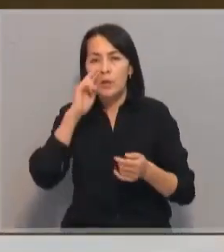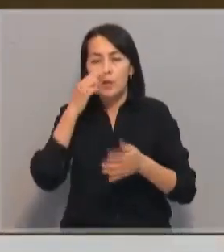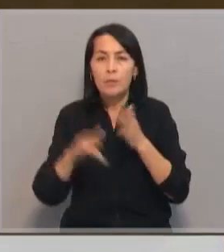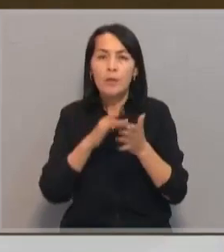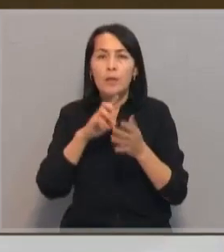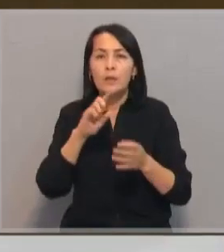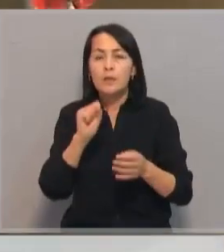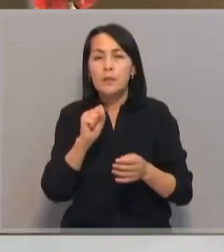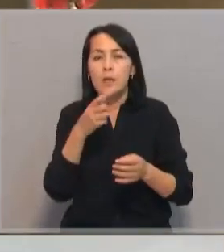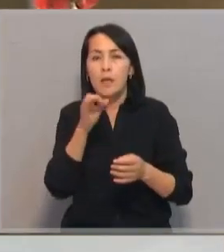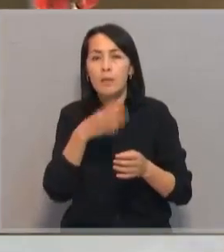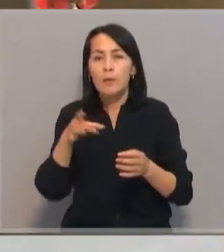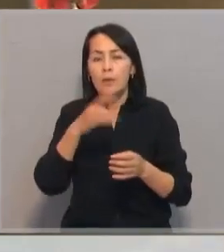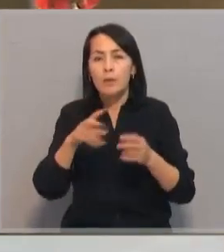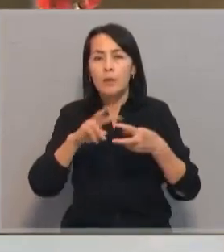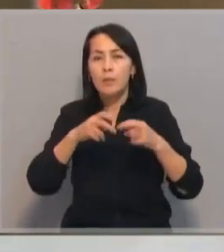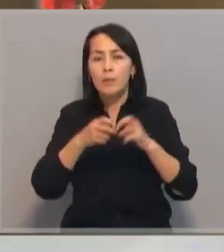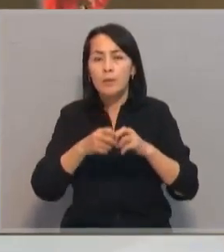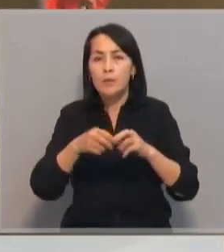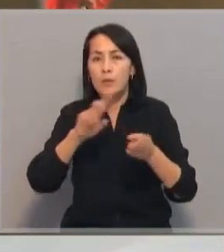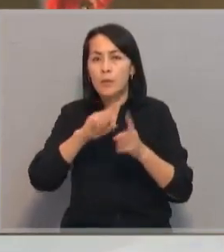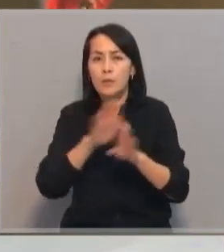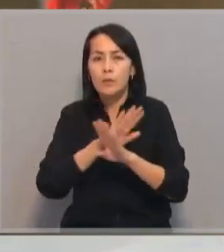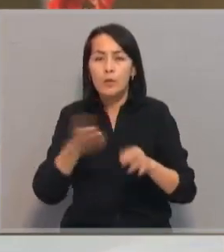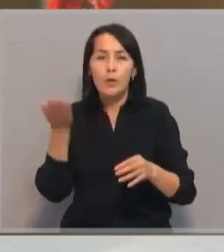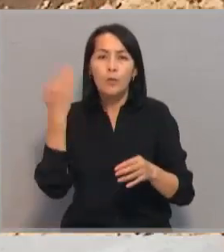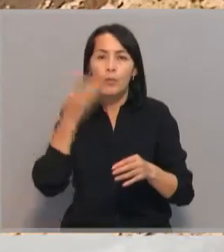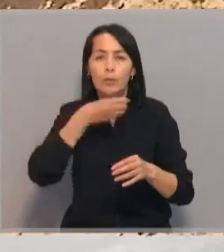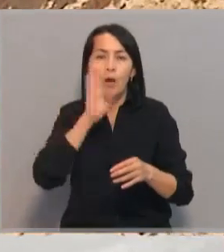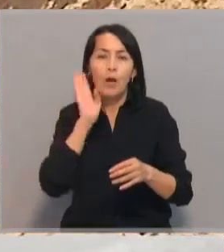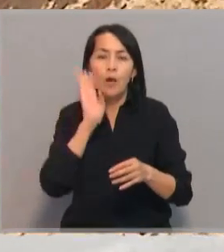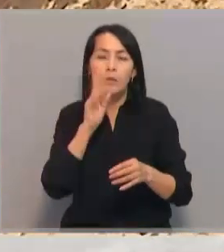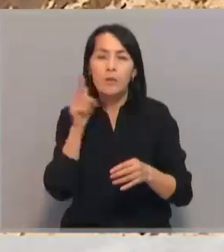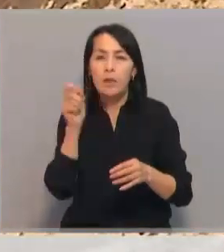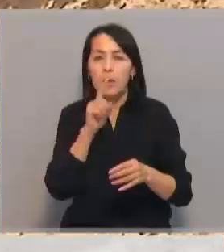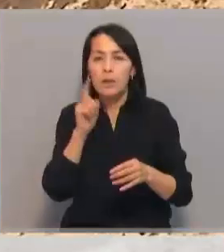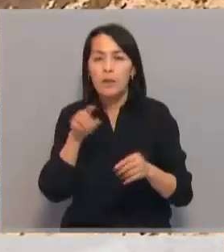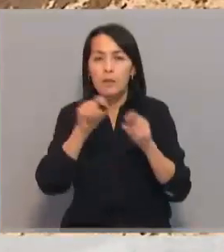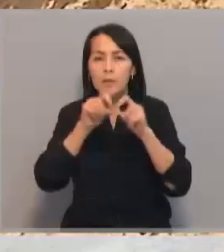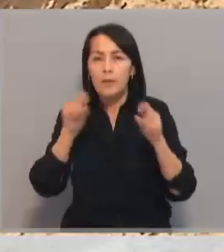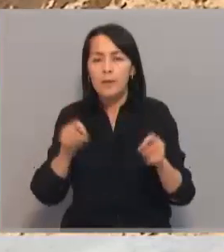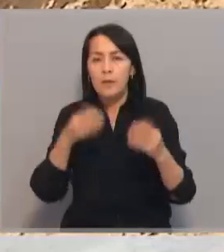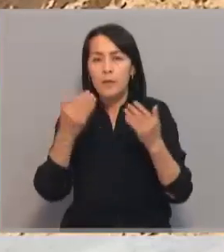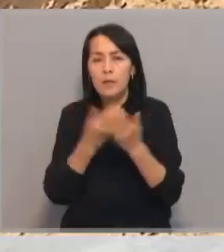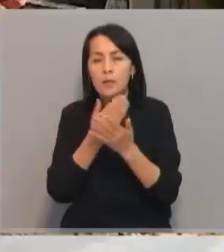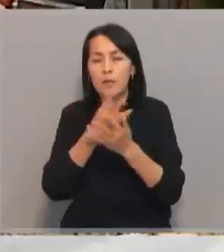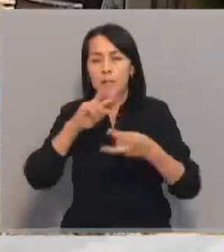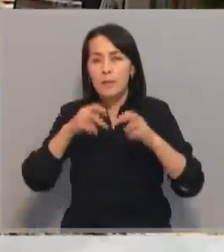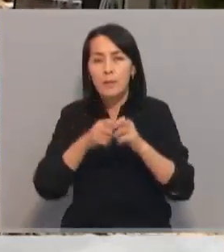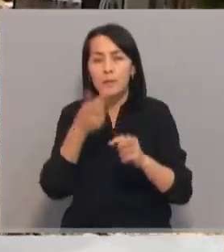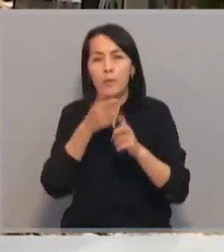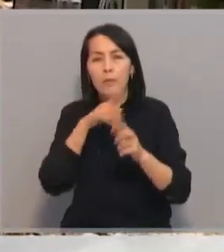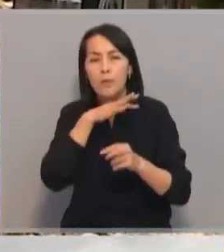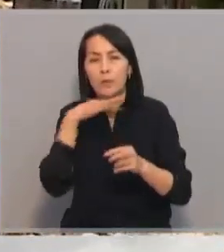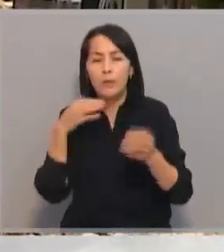қаласы Абай ауданындағы мәселелердің дені өзгерген жоқ. Сол баяғы ауыз су, газ, кәріз жүйелері, инфрақұрылым проблемалары